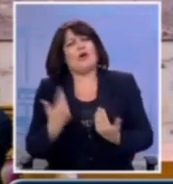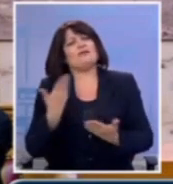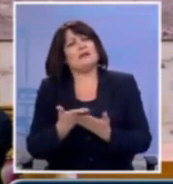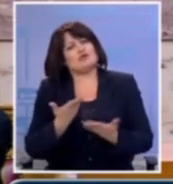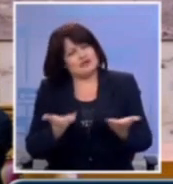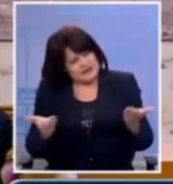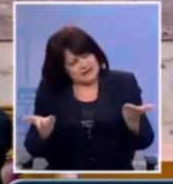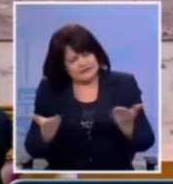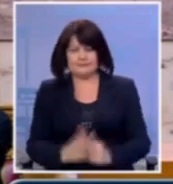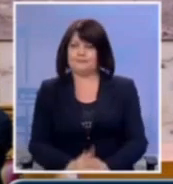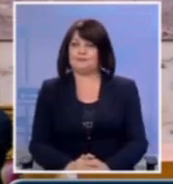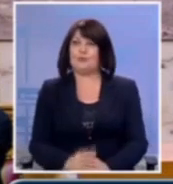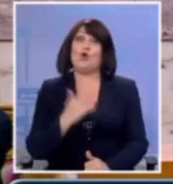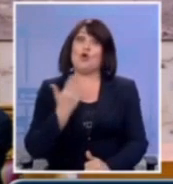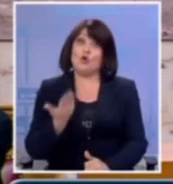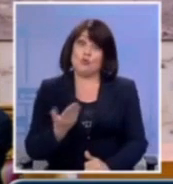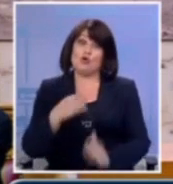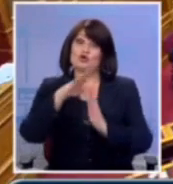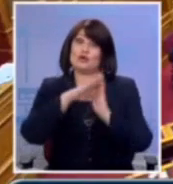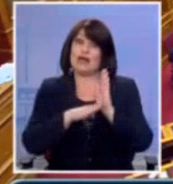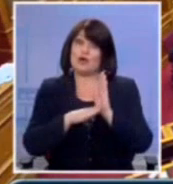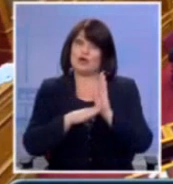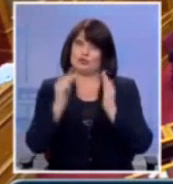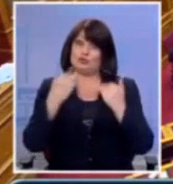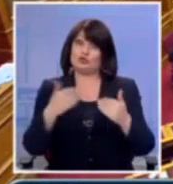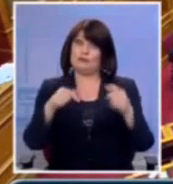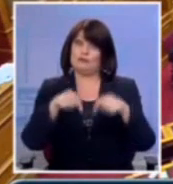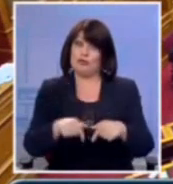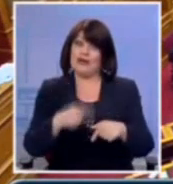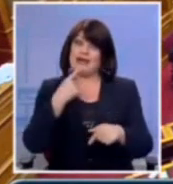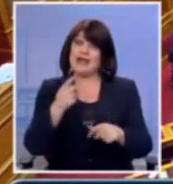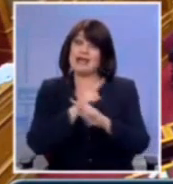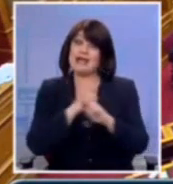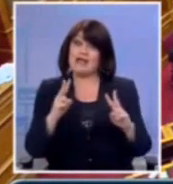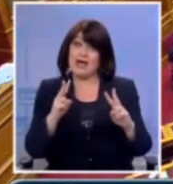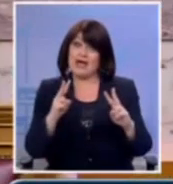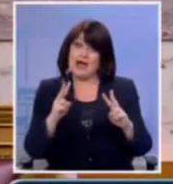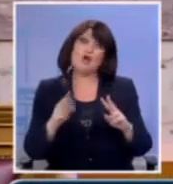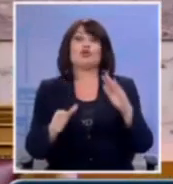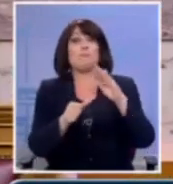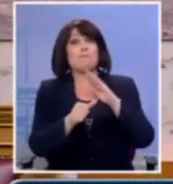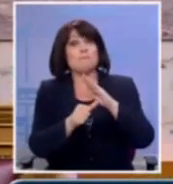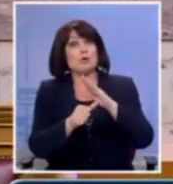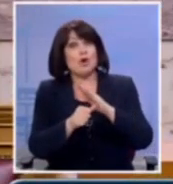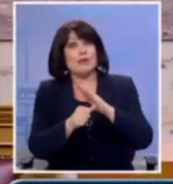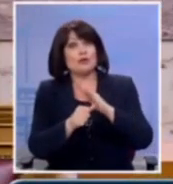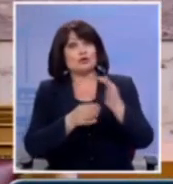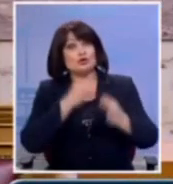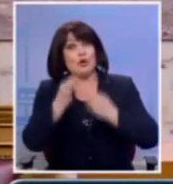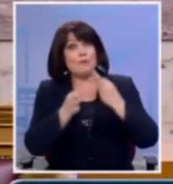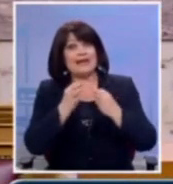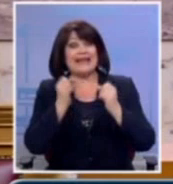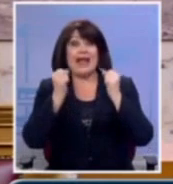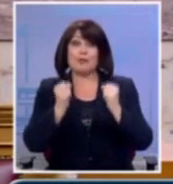προαπαιτούμενα. Όμως ο κανονισμός της Βουλής ρητά ορίζει ότι ο πρόεδρος ομιλεί από την